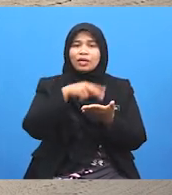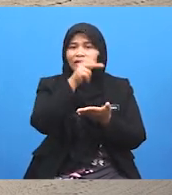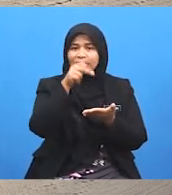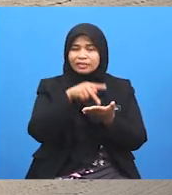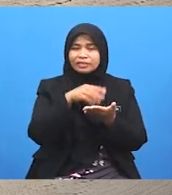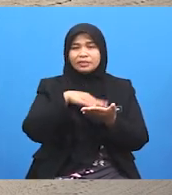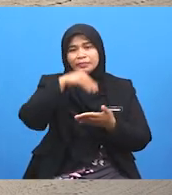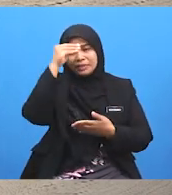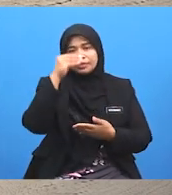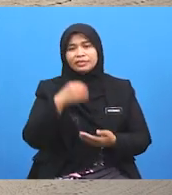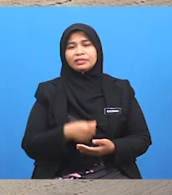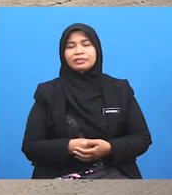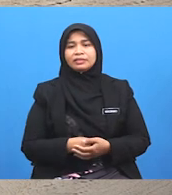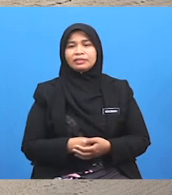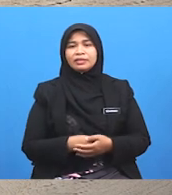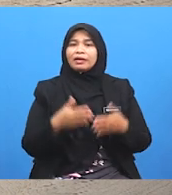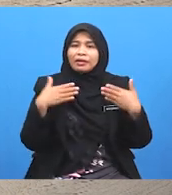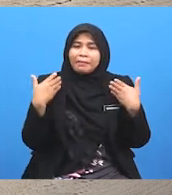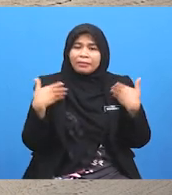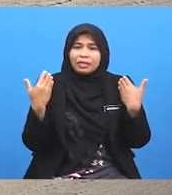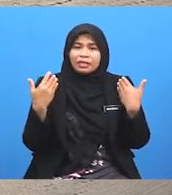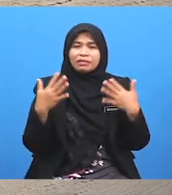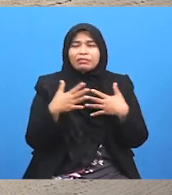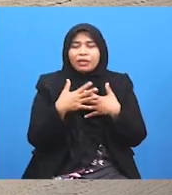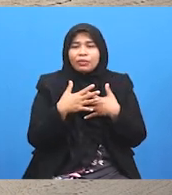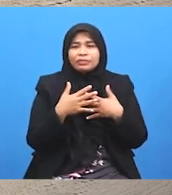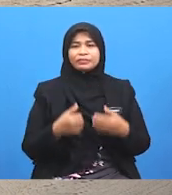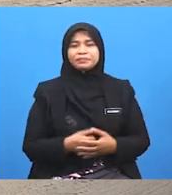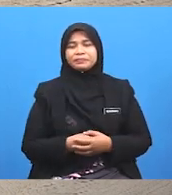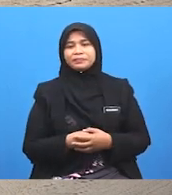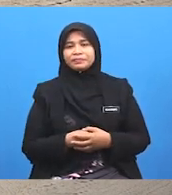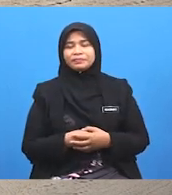kaji pelajaran. Gembira, takut.